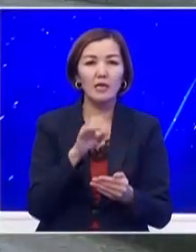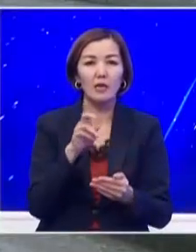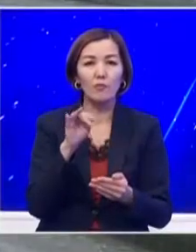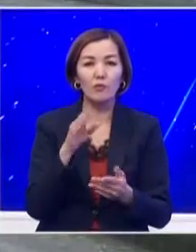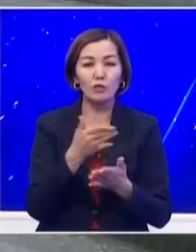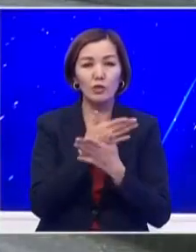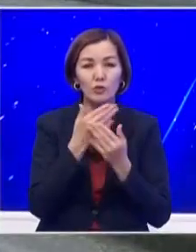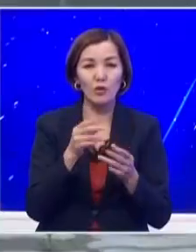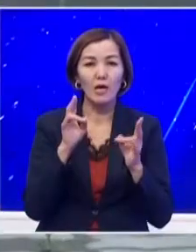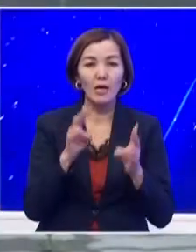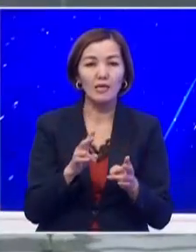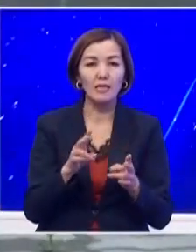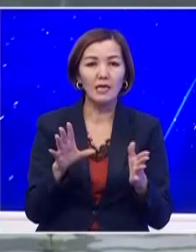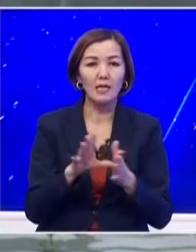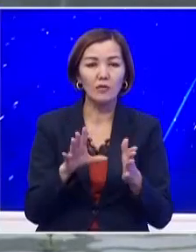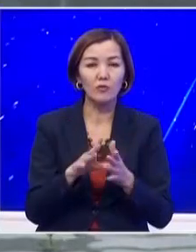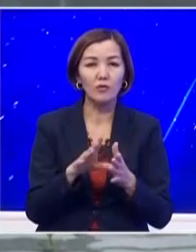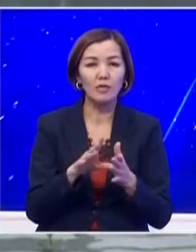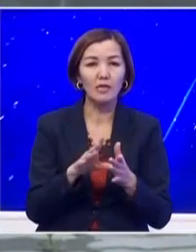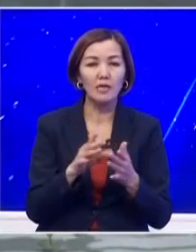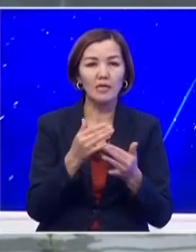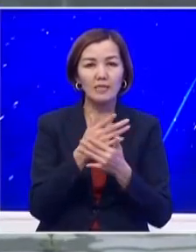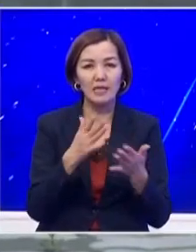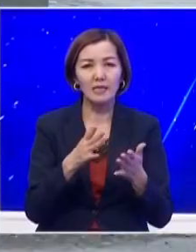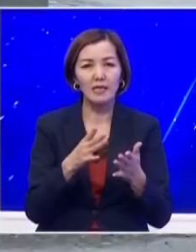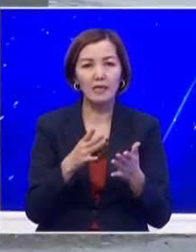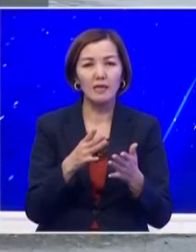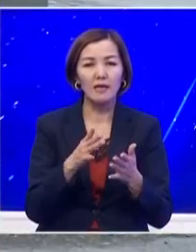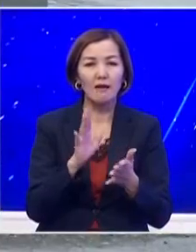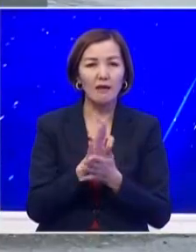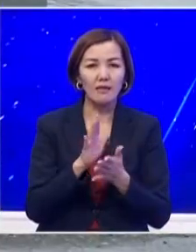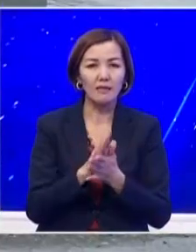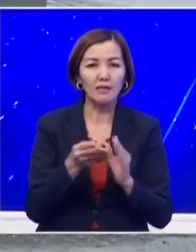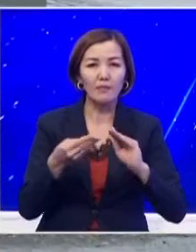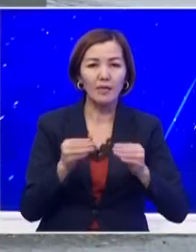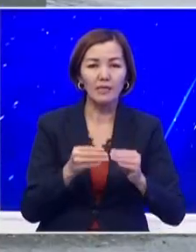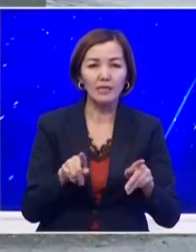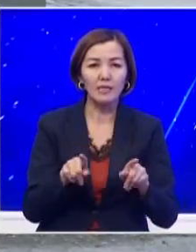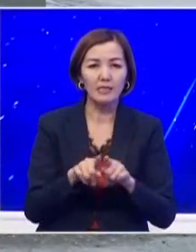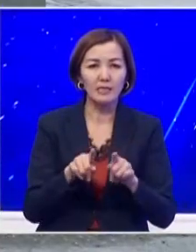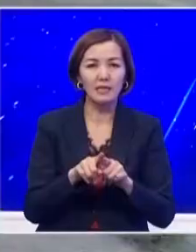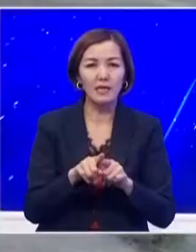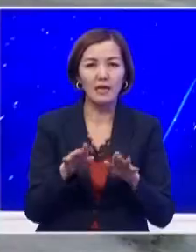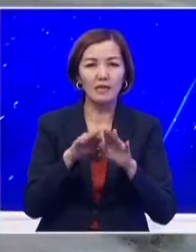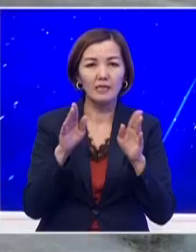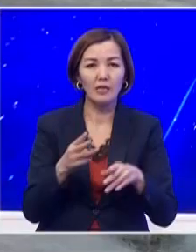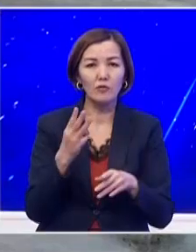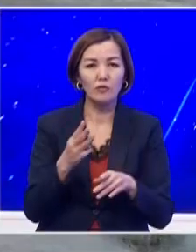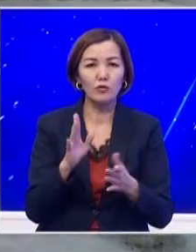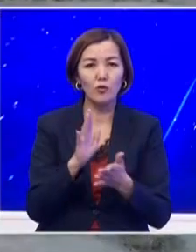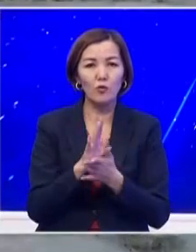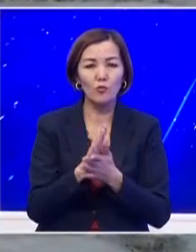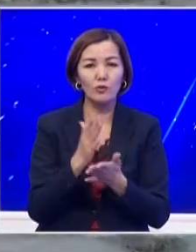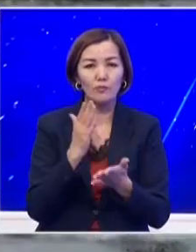әзірге эко-бокстар жоқ. Алайда электронды заттар, органикалық қалдықтар, пластиктер сынды заттарға арналған үш түрлі